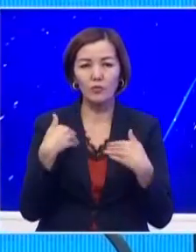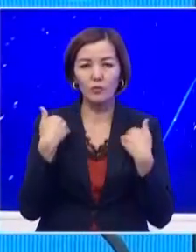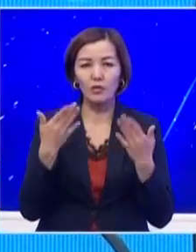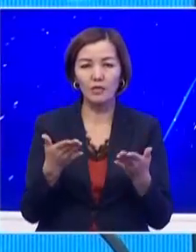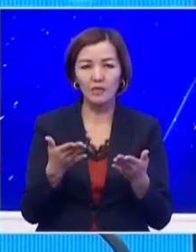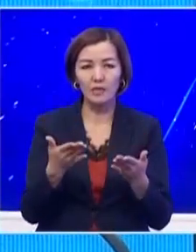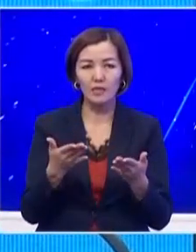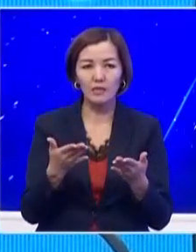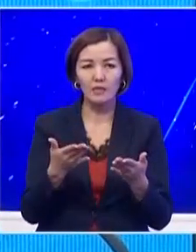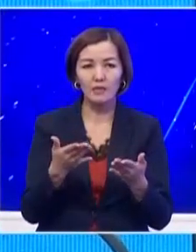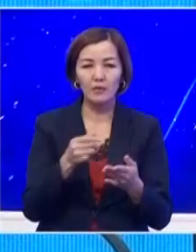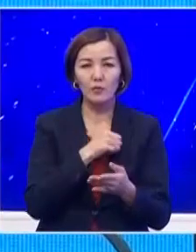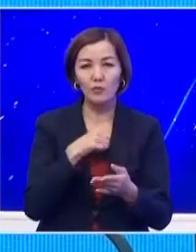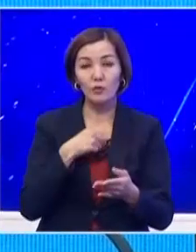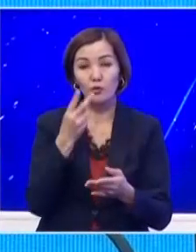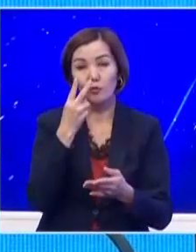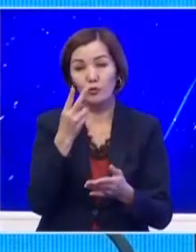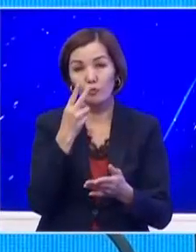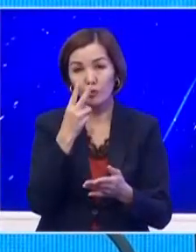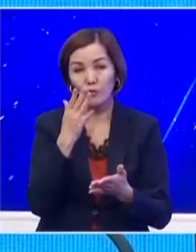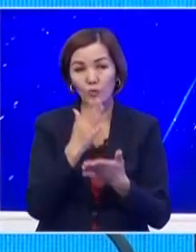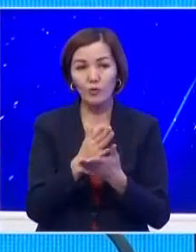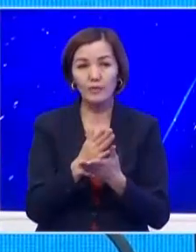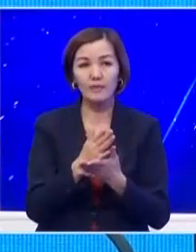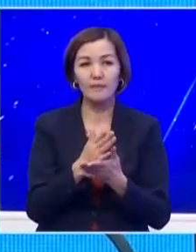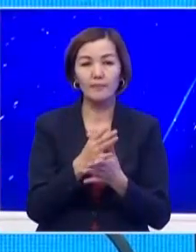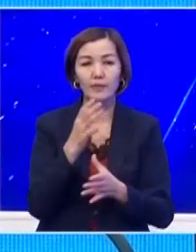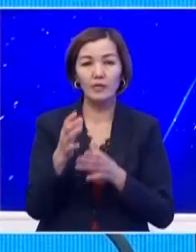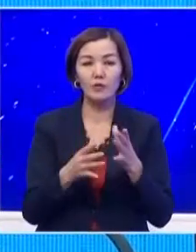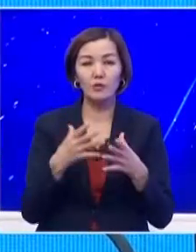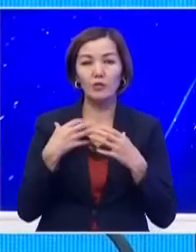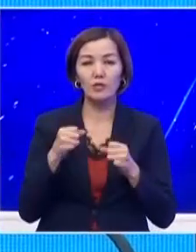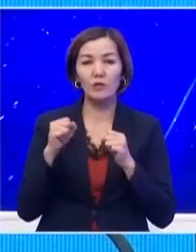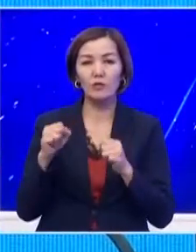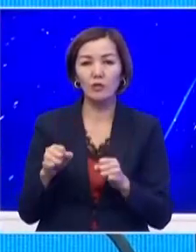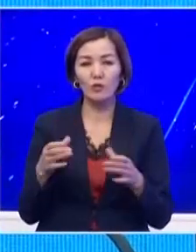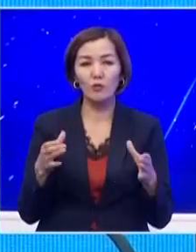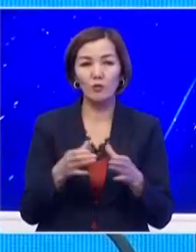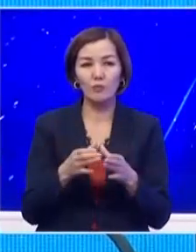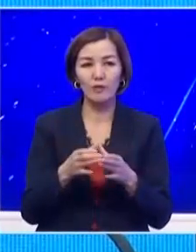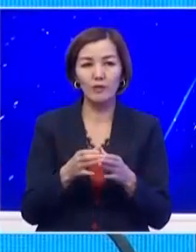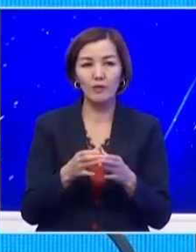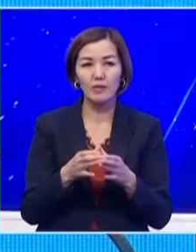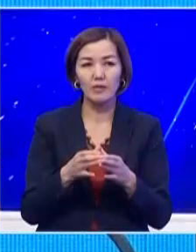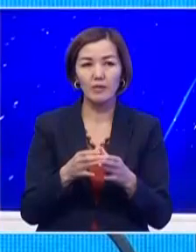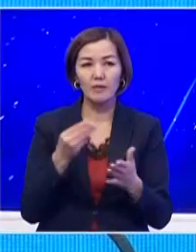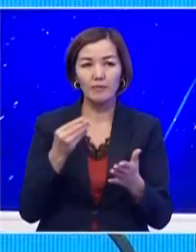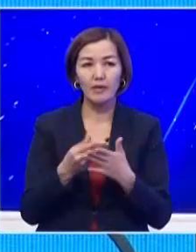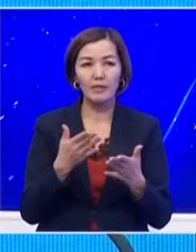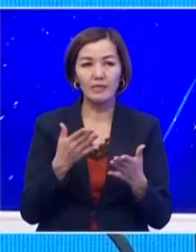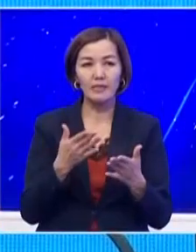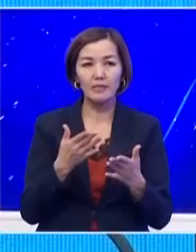көрсетейік. Өз көздеріңізбенен дүниежүзілік денсаулық сақтау ұйымының бағасын естісін